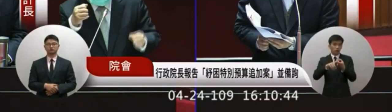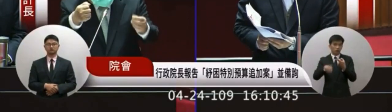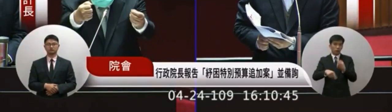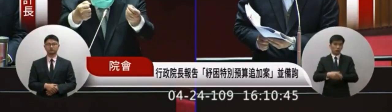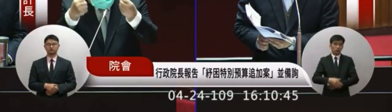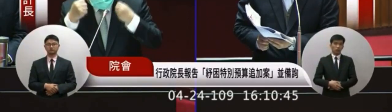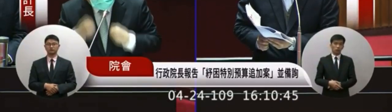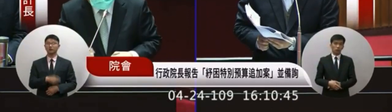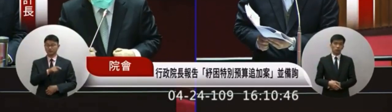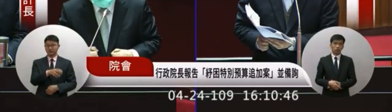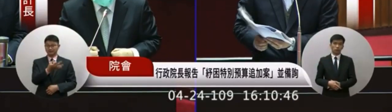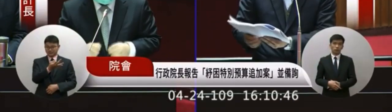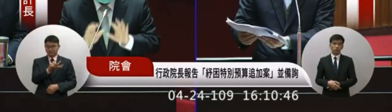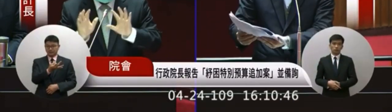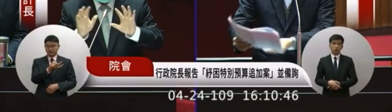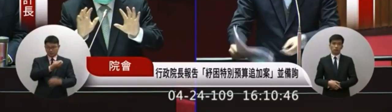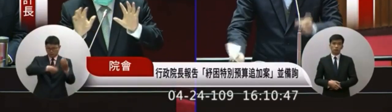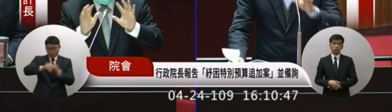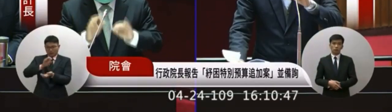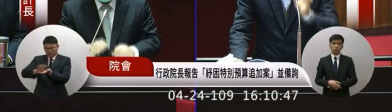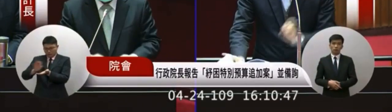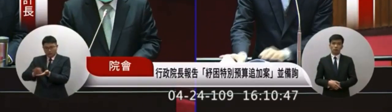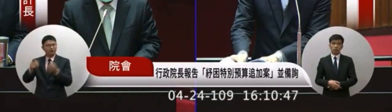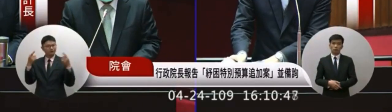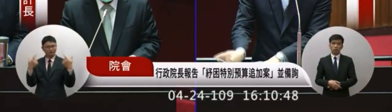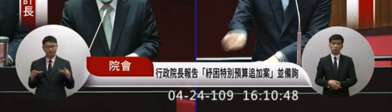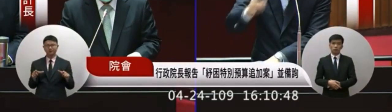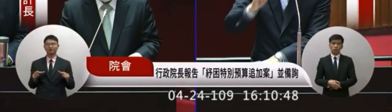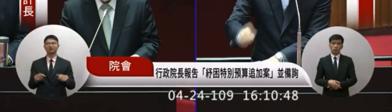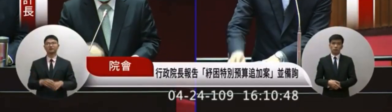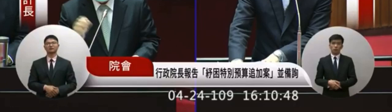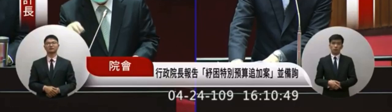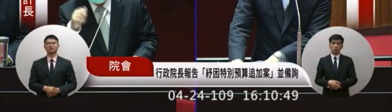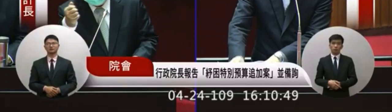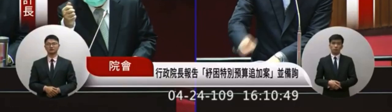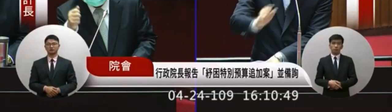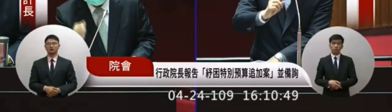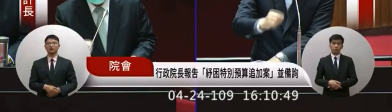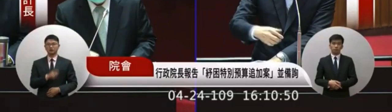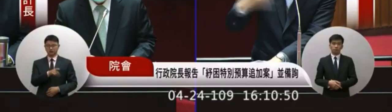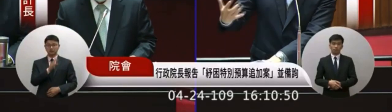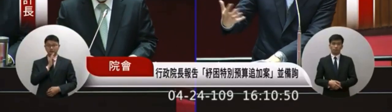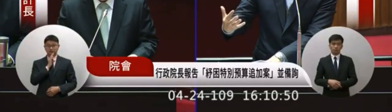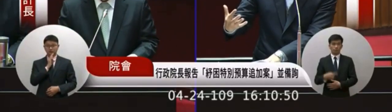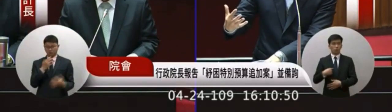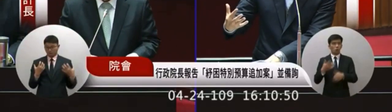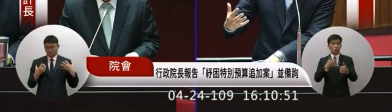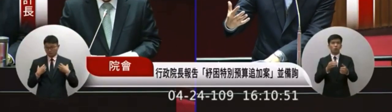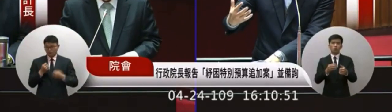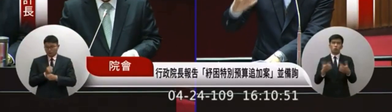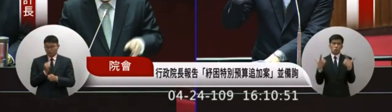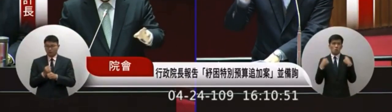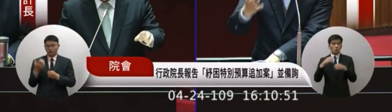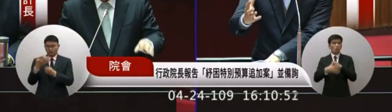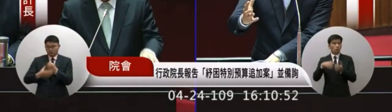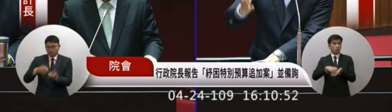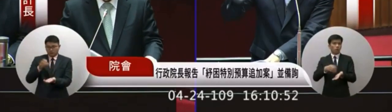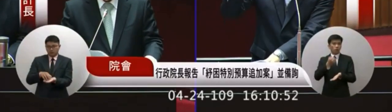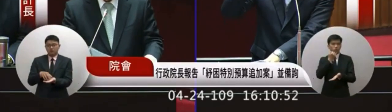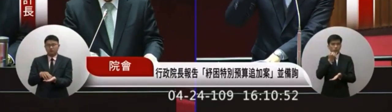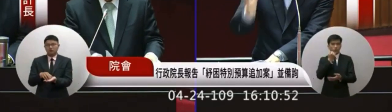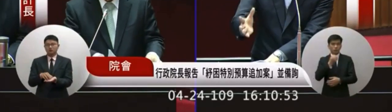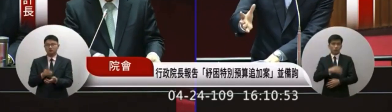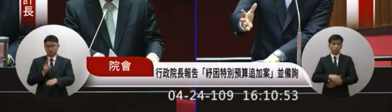有把那个钱拿出来用，不是把钱拿出来用。 那这样了， 它可以做保证。 那本来就可以保证啊。 对，它。 所